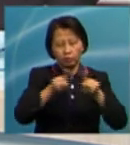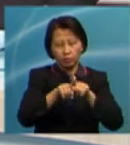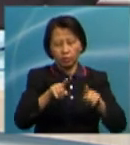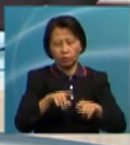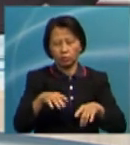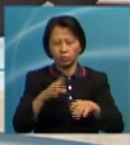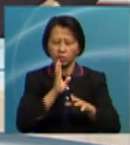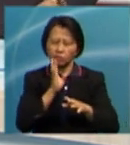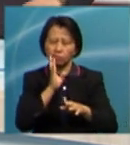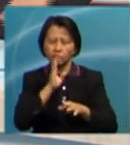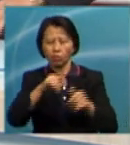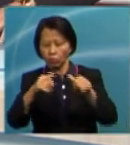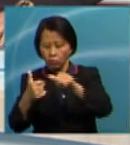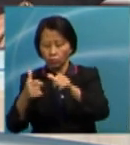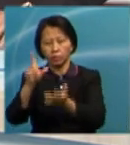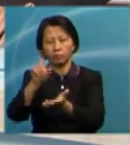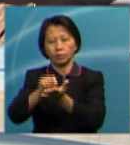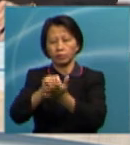dimainkan media